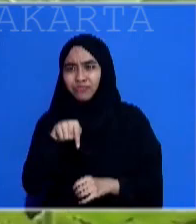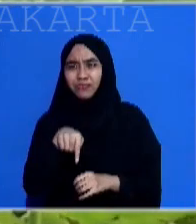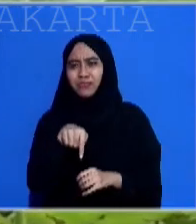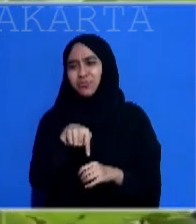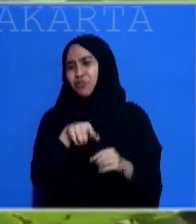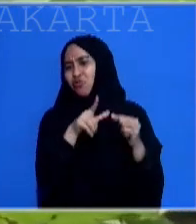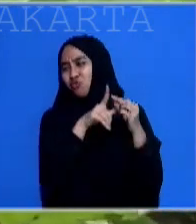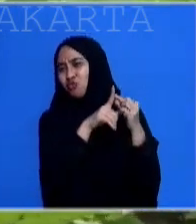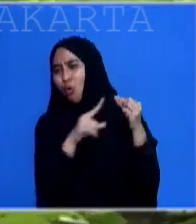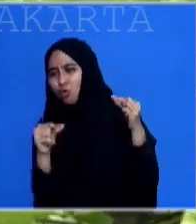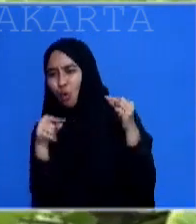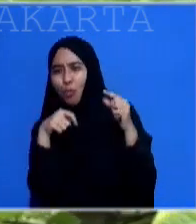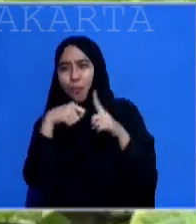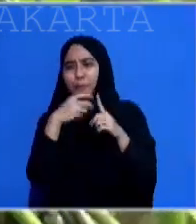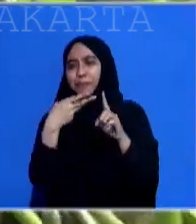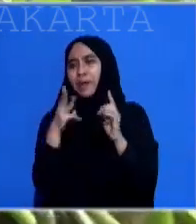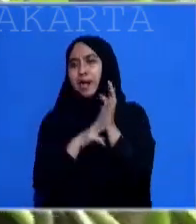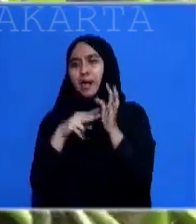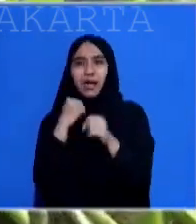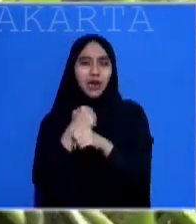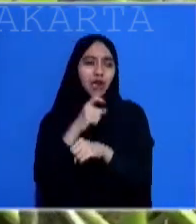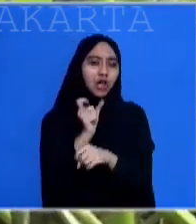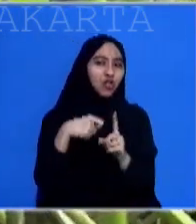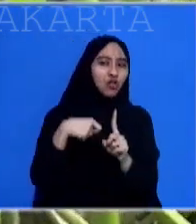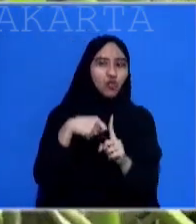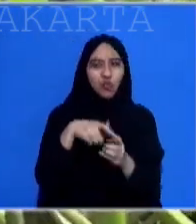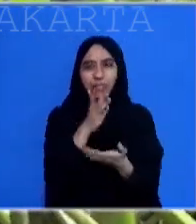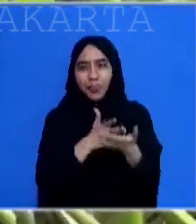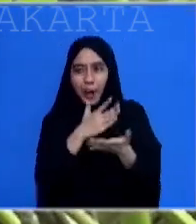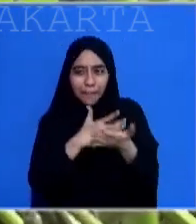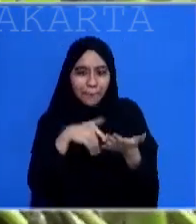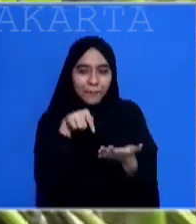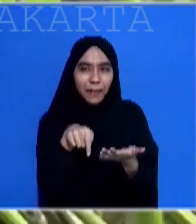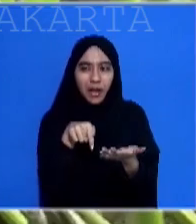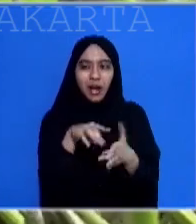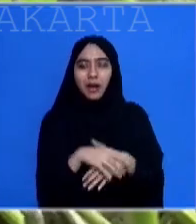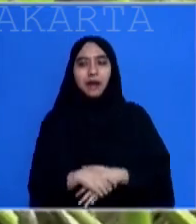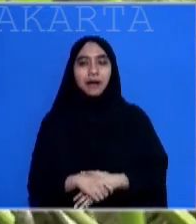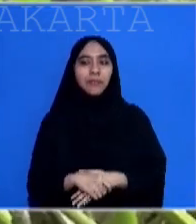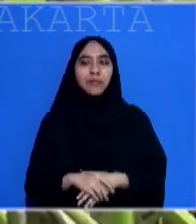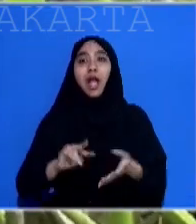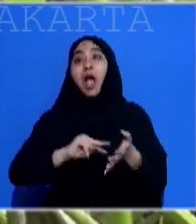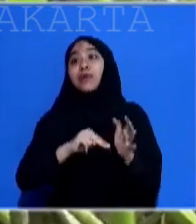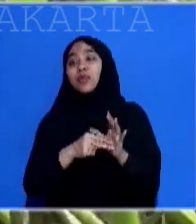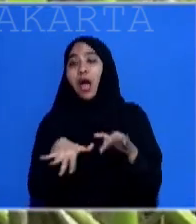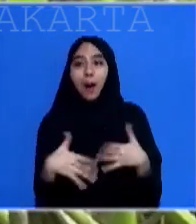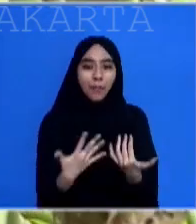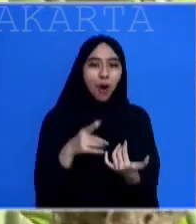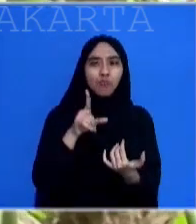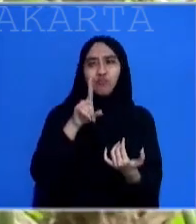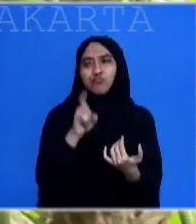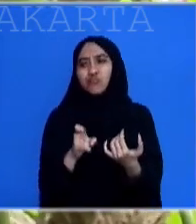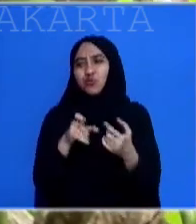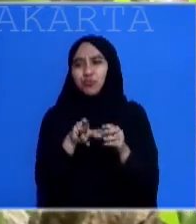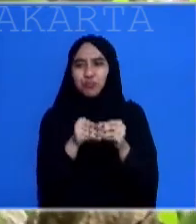menika benguk bacem. Kataing usaha kuliner menika temtunipun betaken bahan baken ingkang kathah arupi koro benguk.